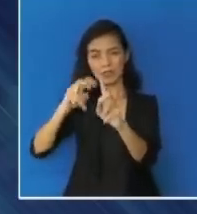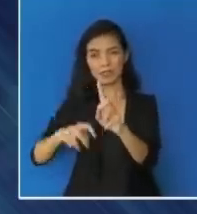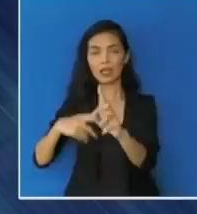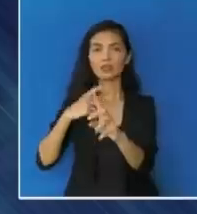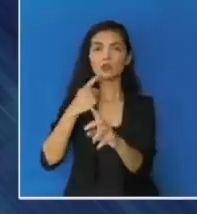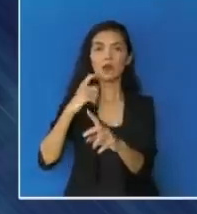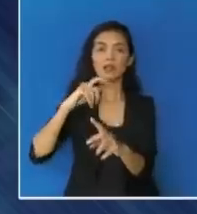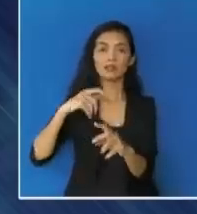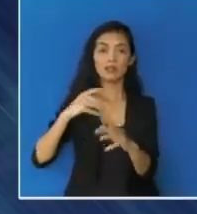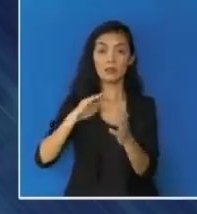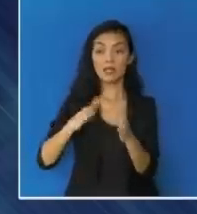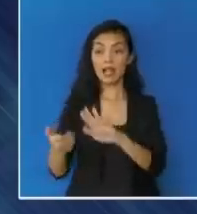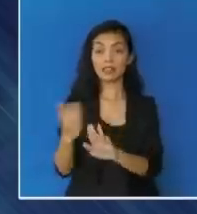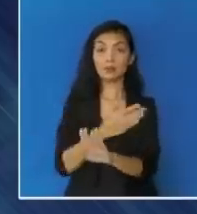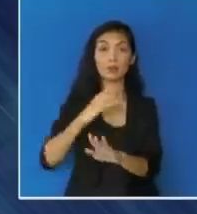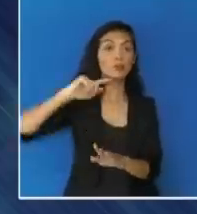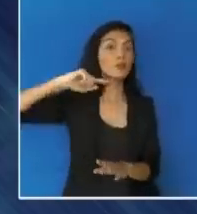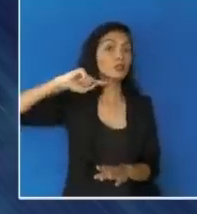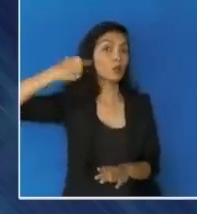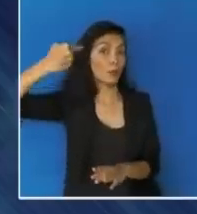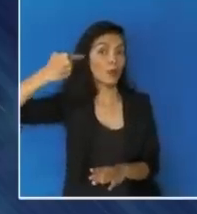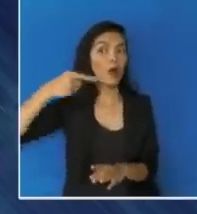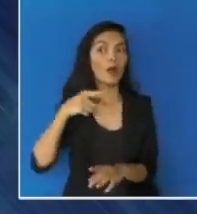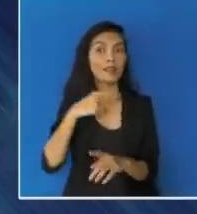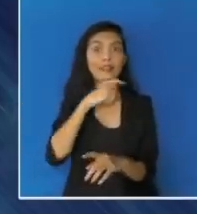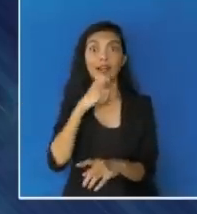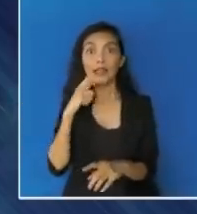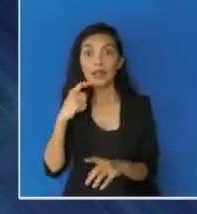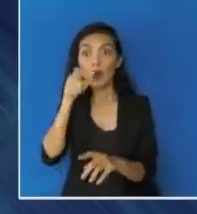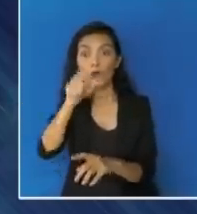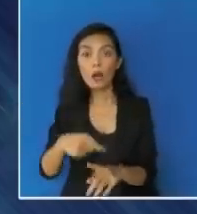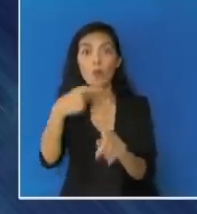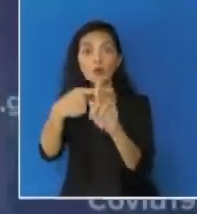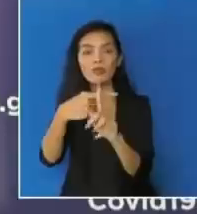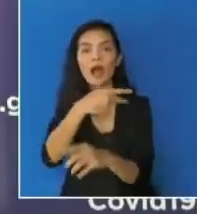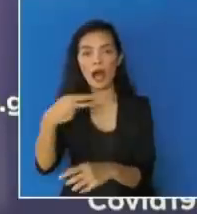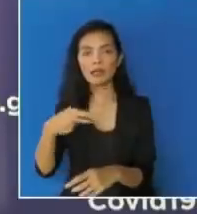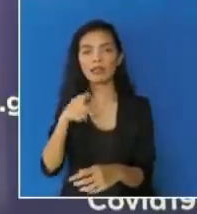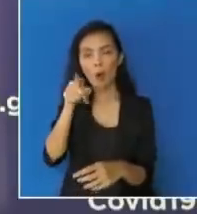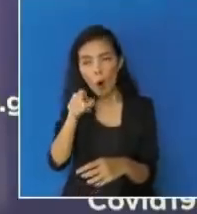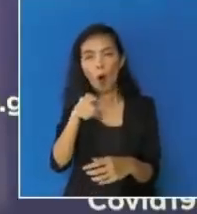swab sebelum meninggal dan kita periksa ternyata positif, maka kita akan masukkan di dalam